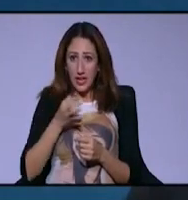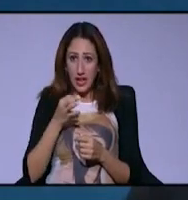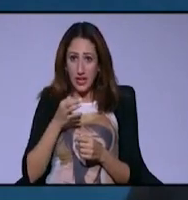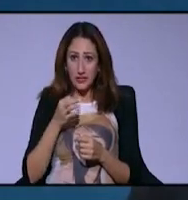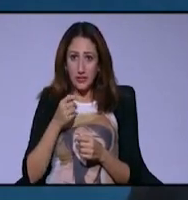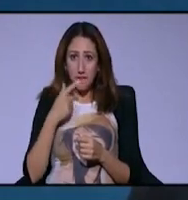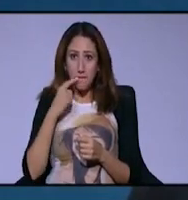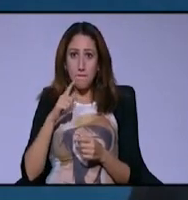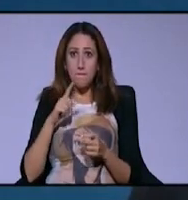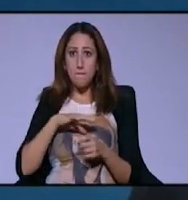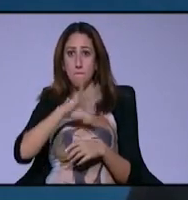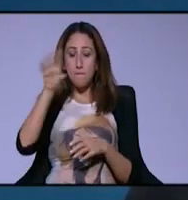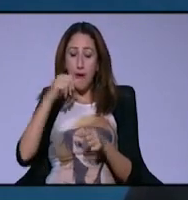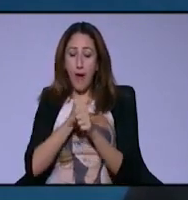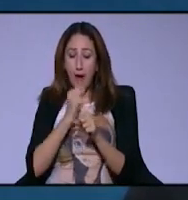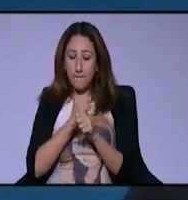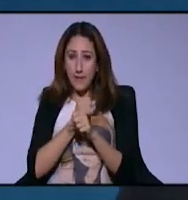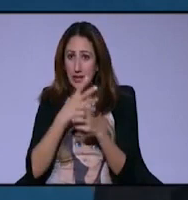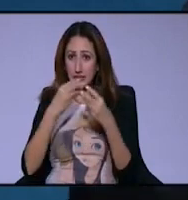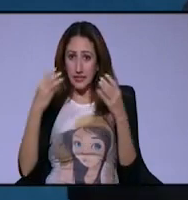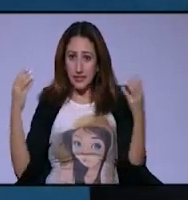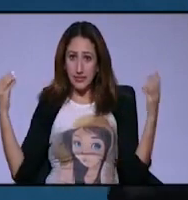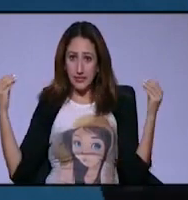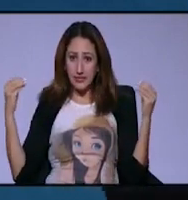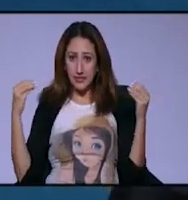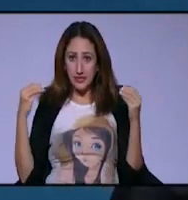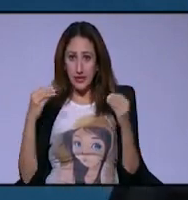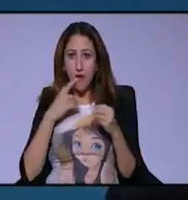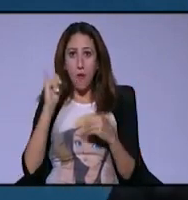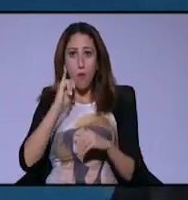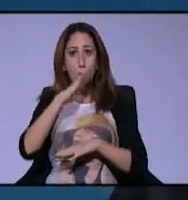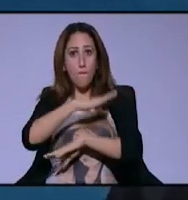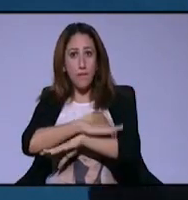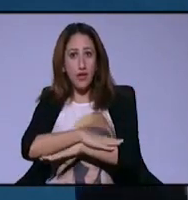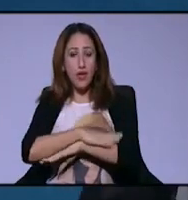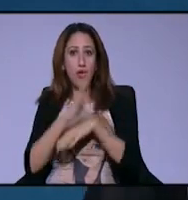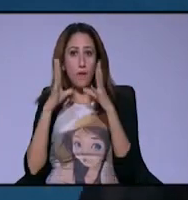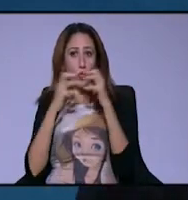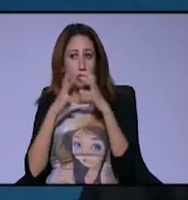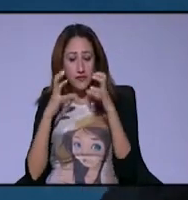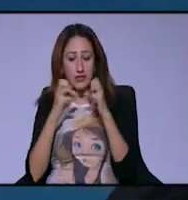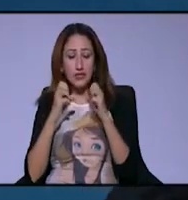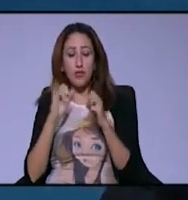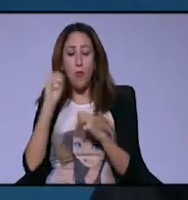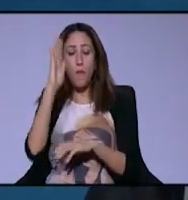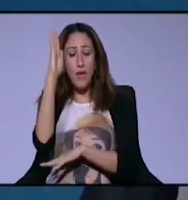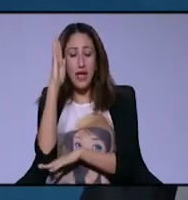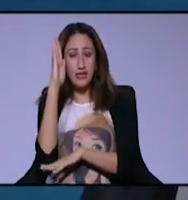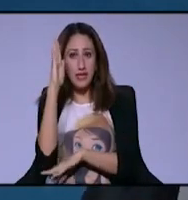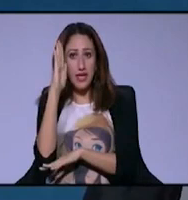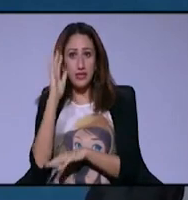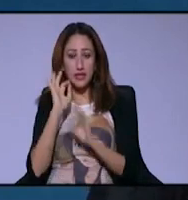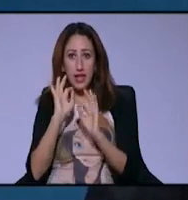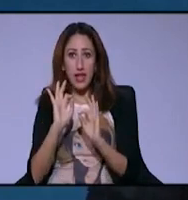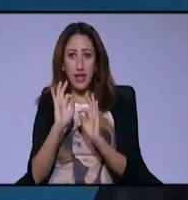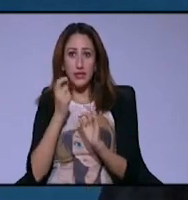مجموعة ضخمة من الأعمال التي تبرز مجموعة القيم والمعاني والمرتكزات والأسس التي تبنى